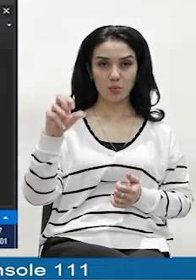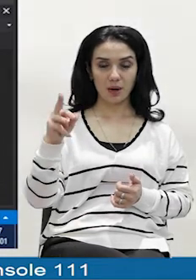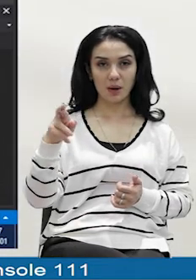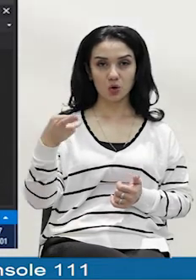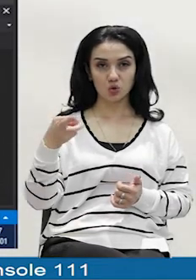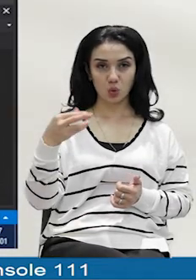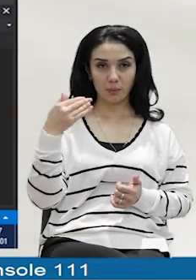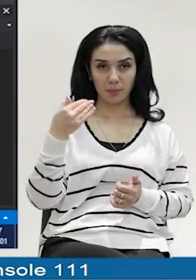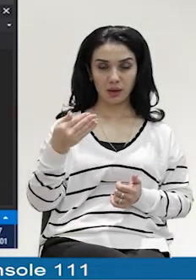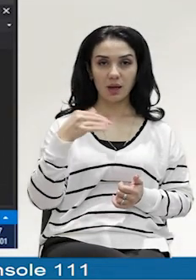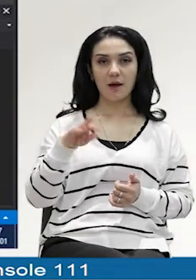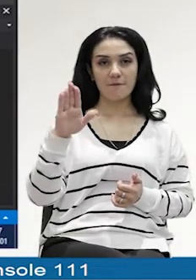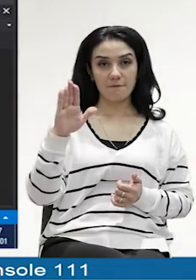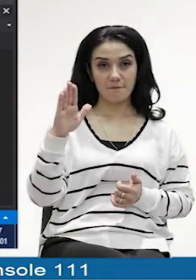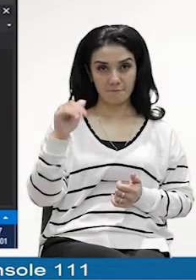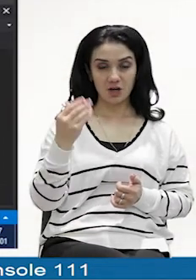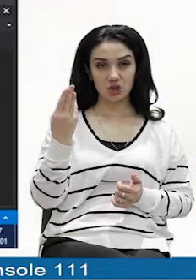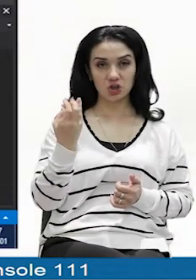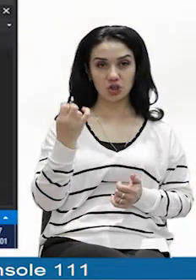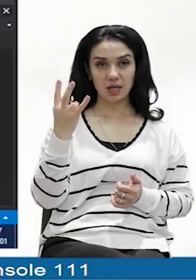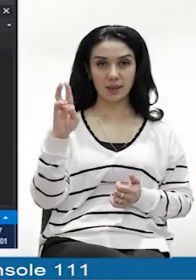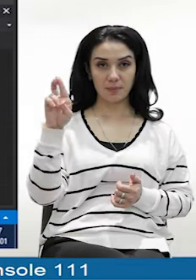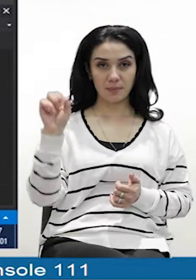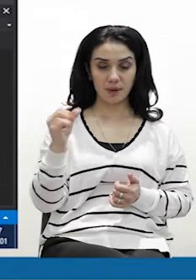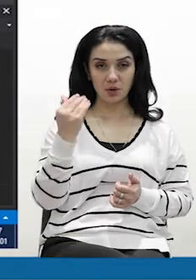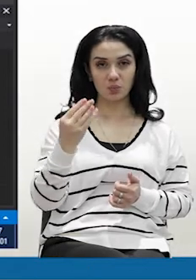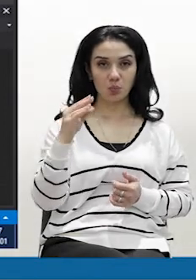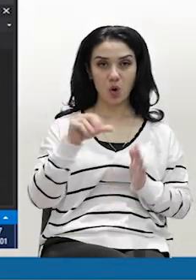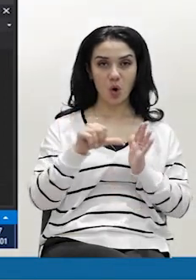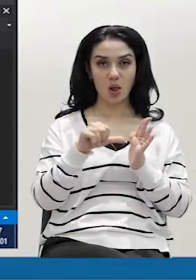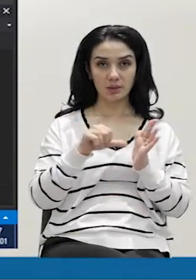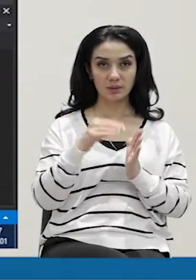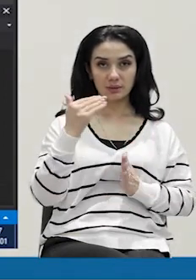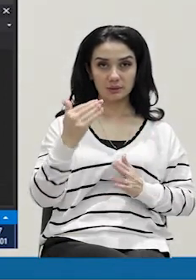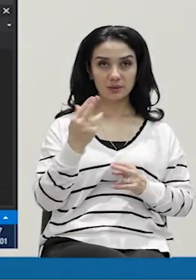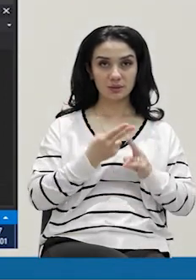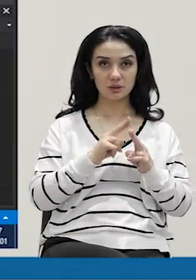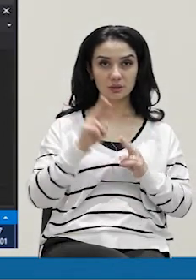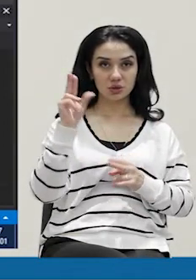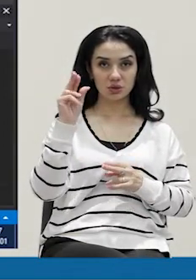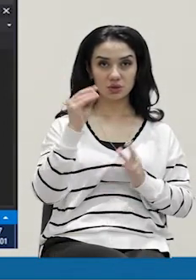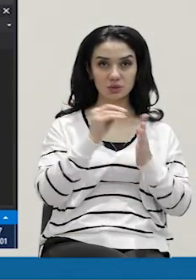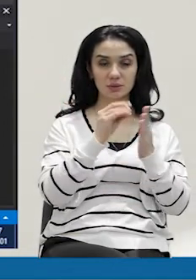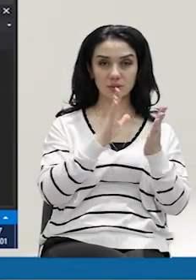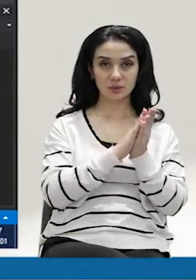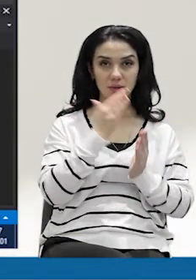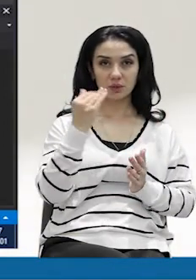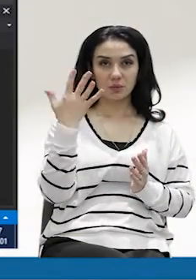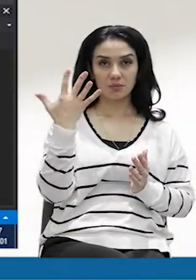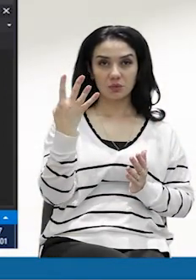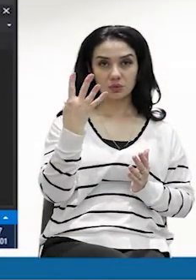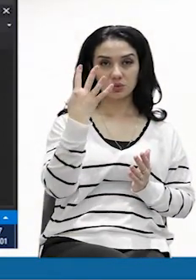va shanba. Shanba kunlari bo'ladi. Bu 6, bu 5, bu